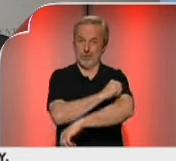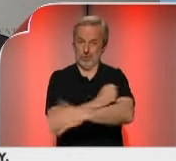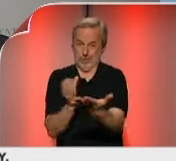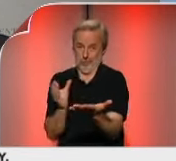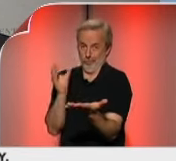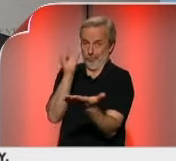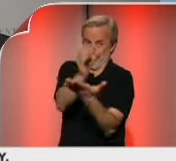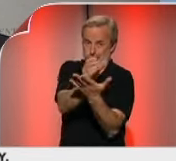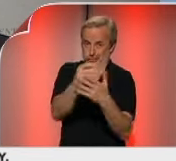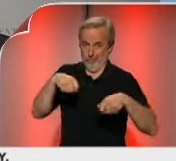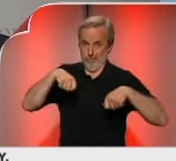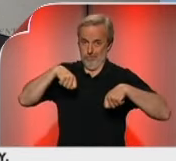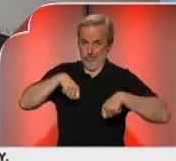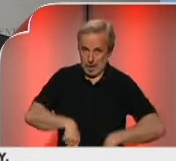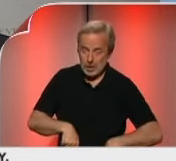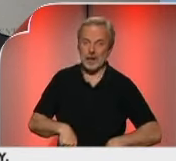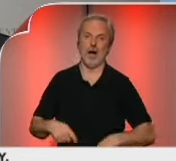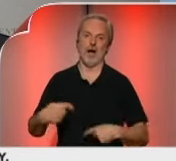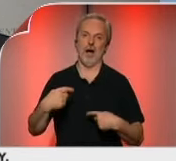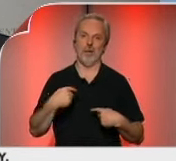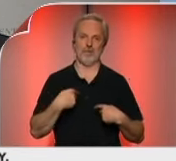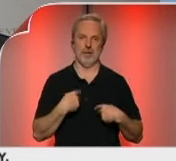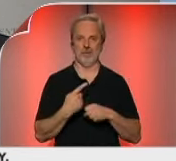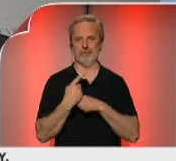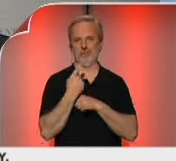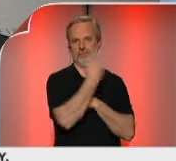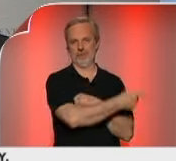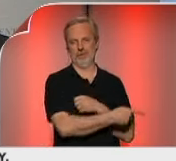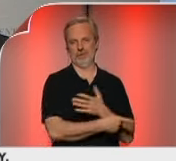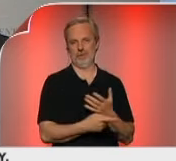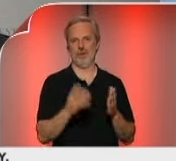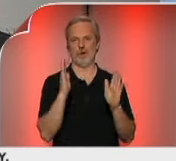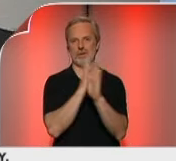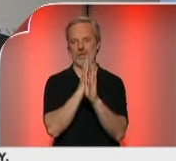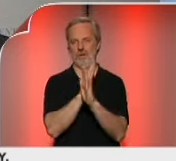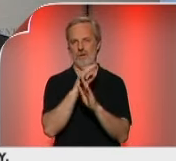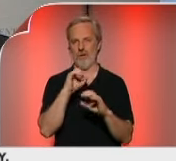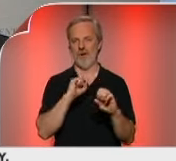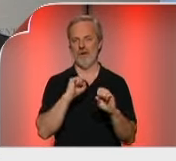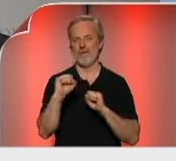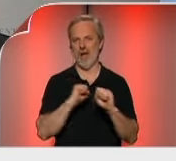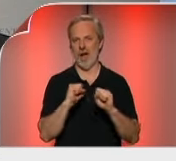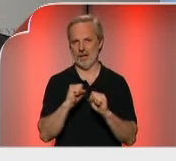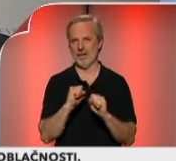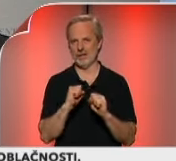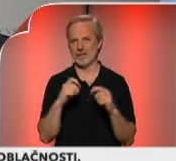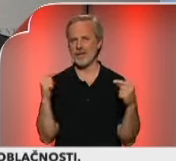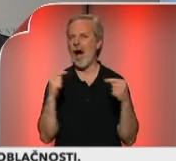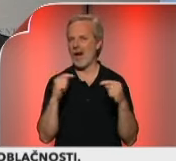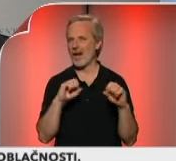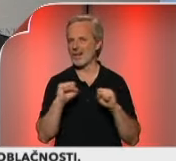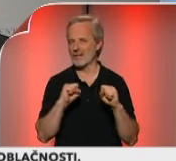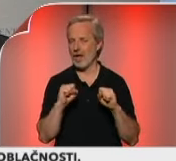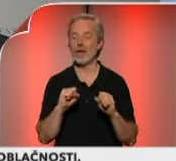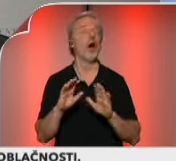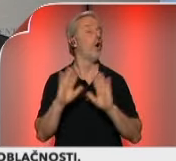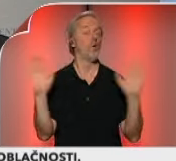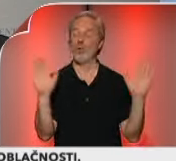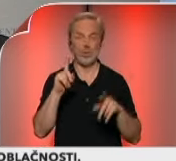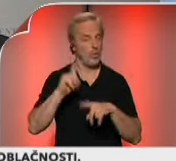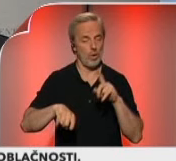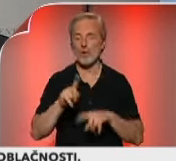demokracie mě z té vlády z té stínové vlády vyškrtnout ale já myslím že dělám si své věci které se